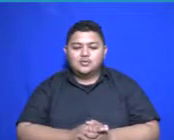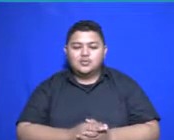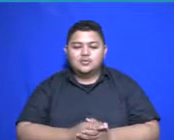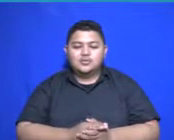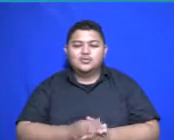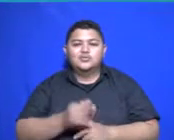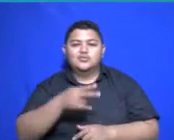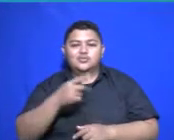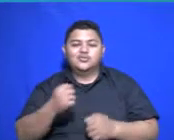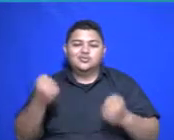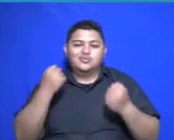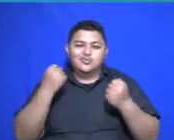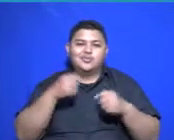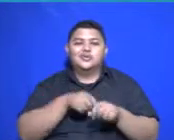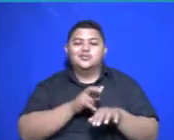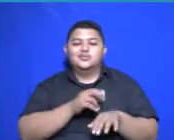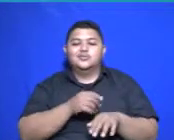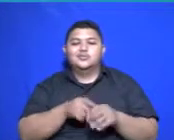bidang budaya.